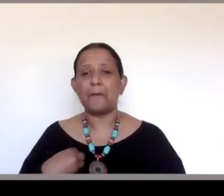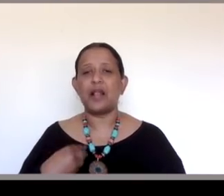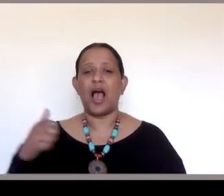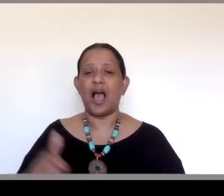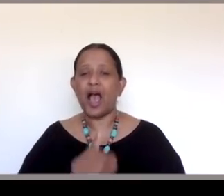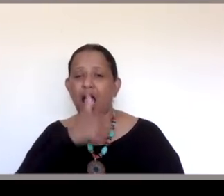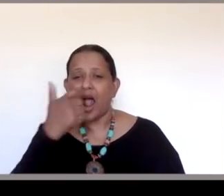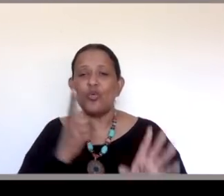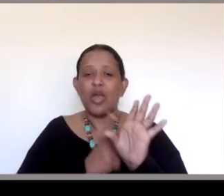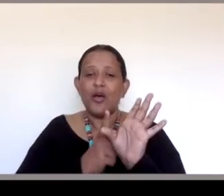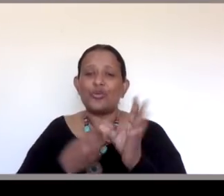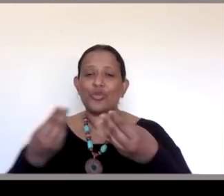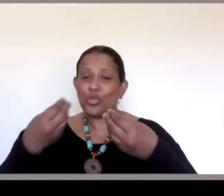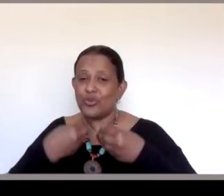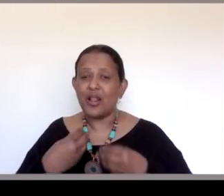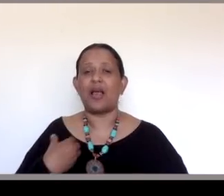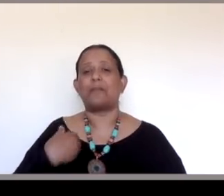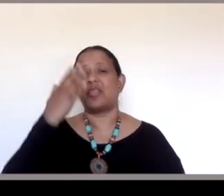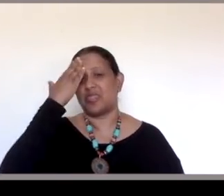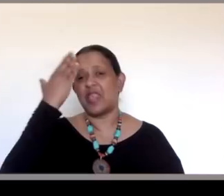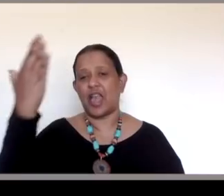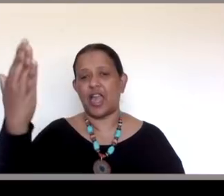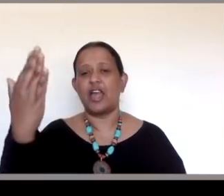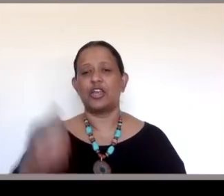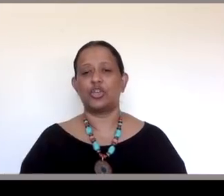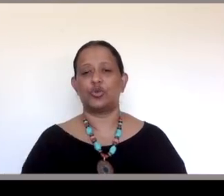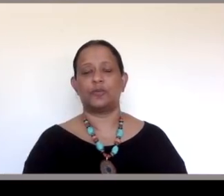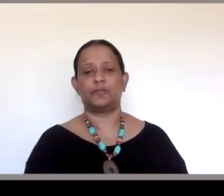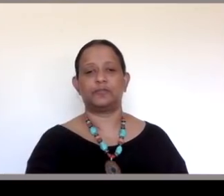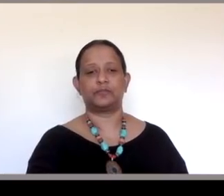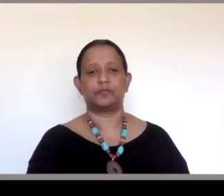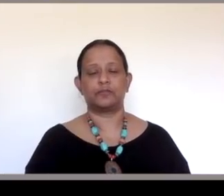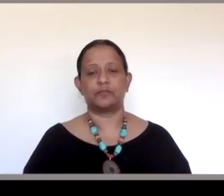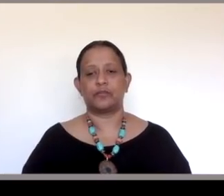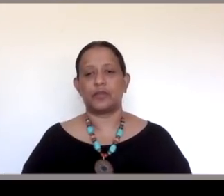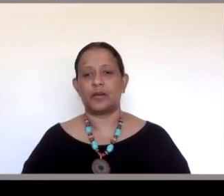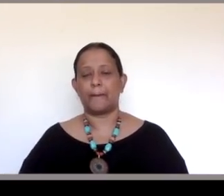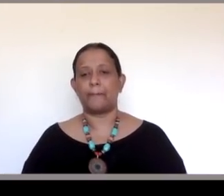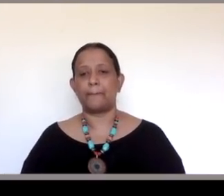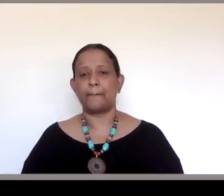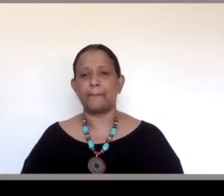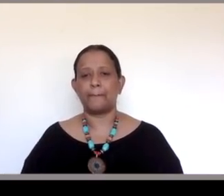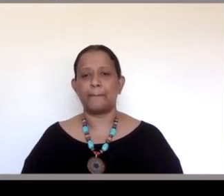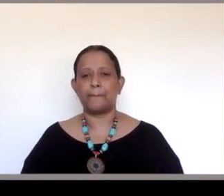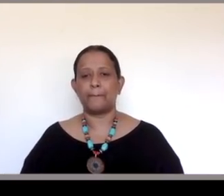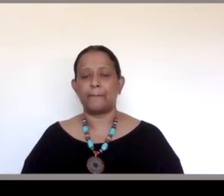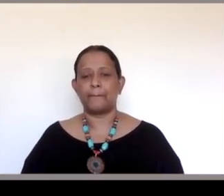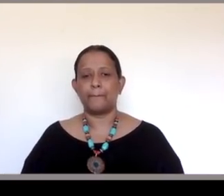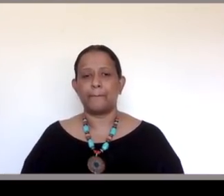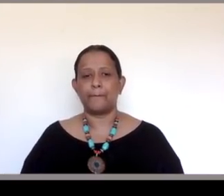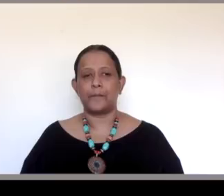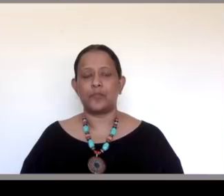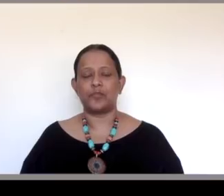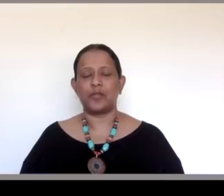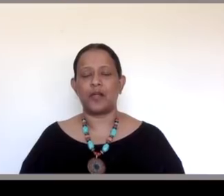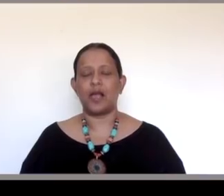புதிய சந்தர்ப்பத்துக்காக நன்றி சுவாமினி அப்பி மே தேசனா மாலாவட அத பாதபன அவஸ்தாவேதி ஒப வஹன்சிகே பிஹிட்ட இல்லனோ ஆண்டு இந்த